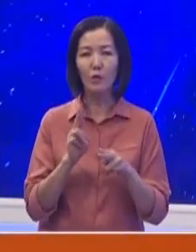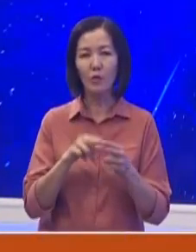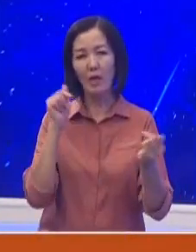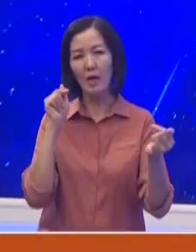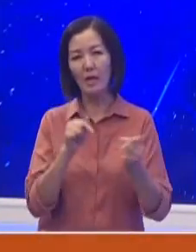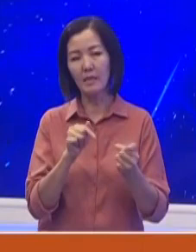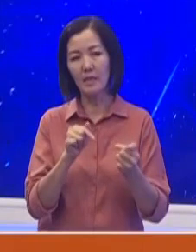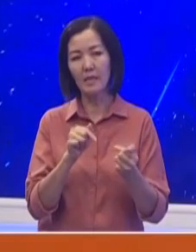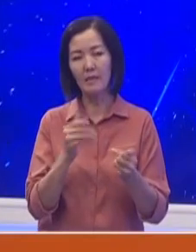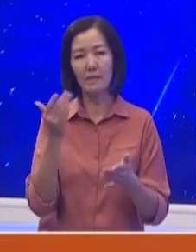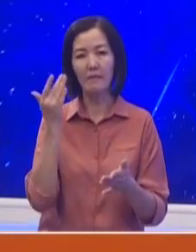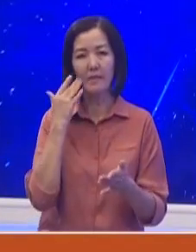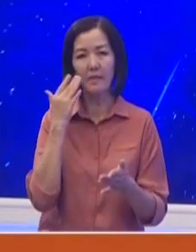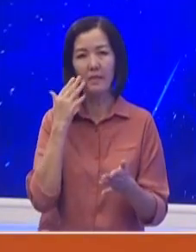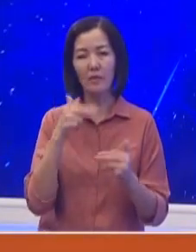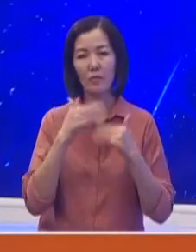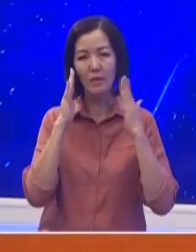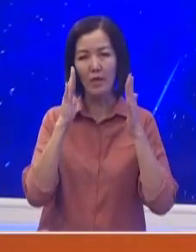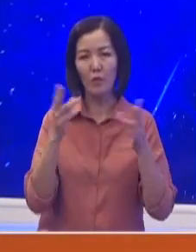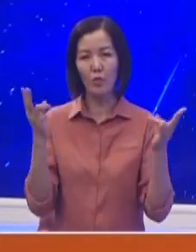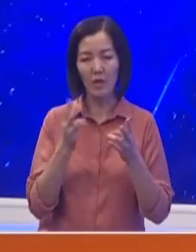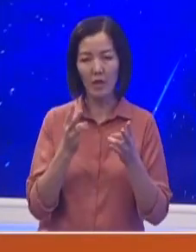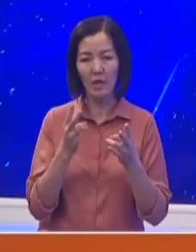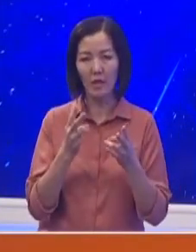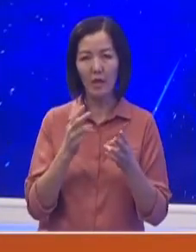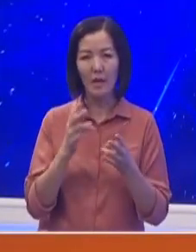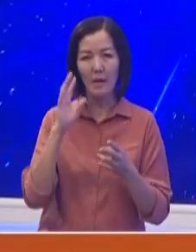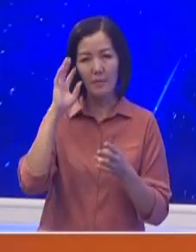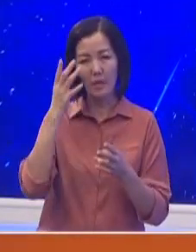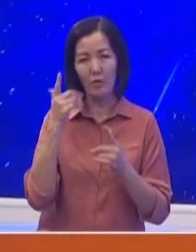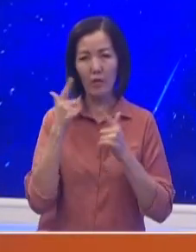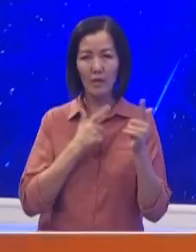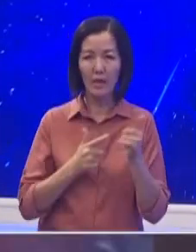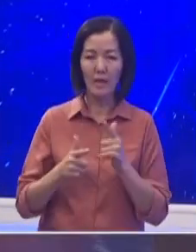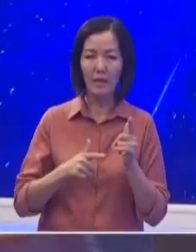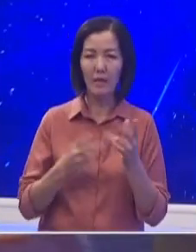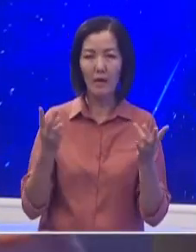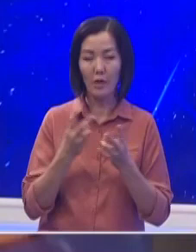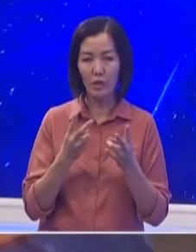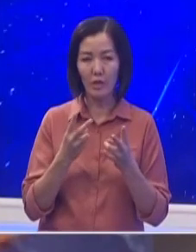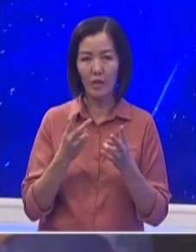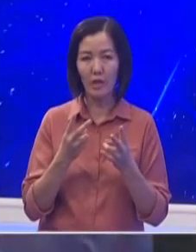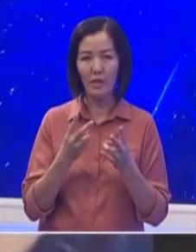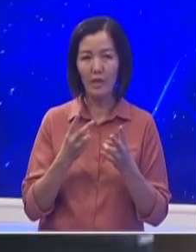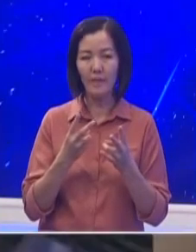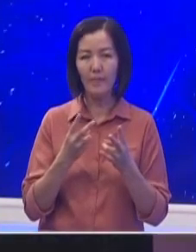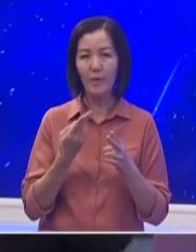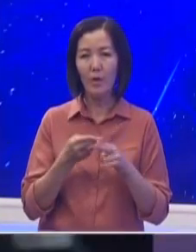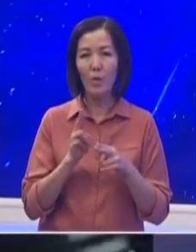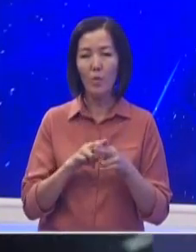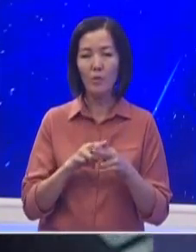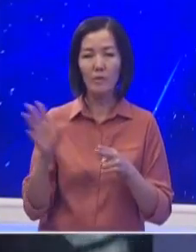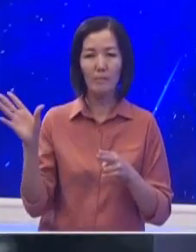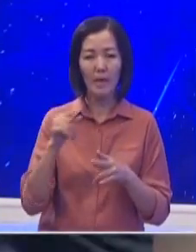қарсыласты бағаламай кілемге шығу да үлкен қателік екендігін айтады. Психологиялық жағынан да дайындық аса қажет. Жерлесіміз осы жайттарды толық